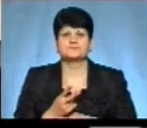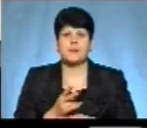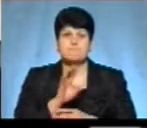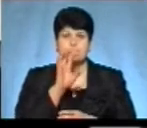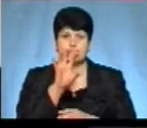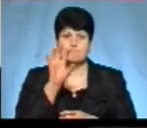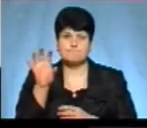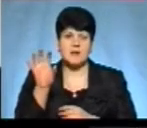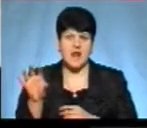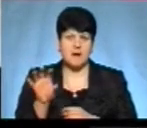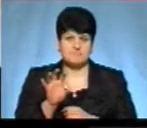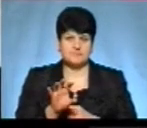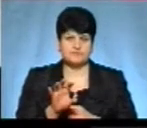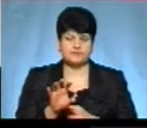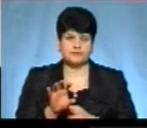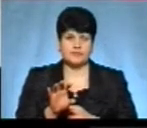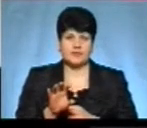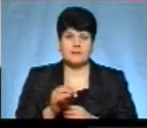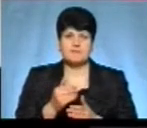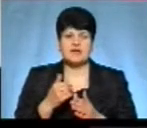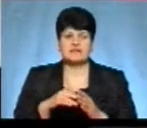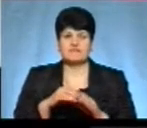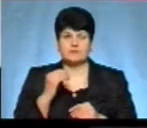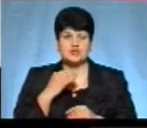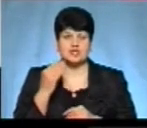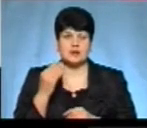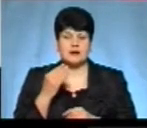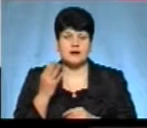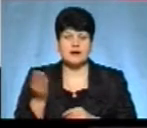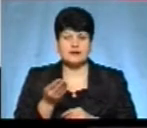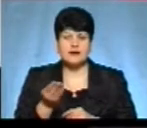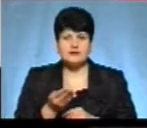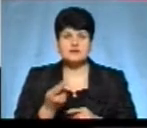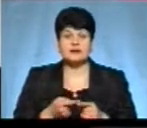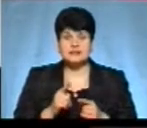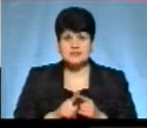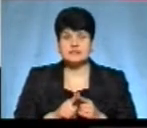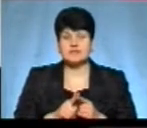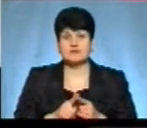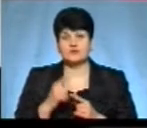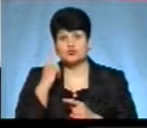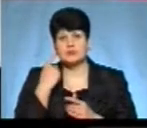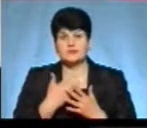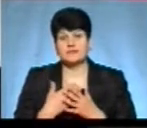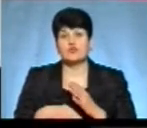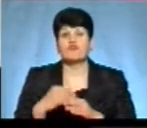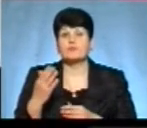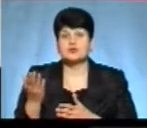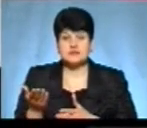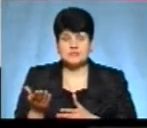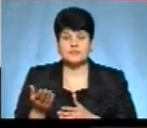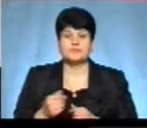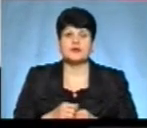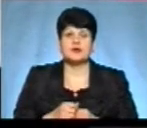плями, скажімо так, на передвиборчій агітації тих чи інших кандидатів. От. Але, напевно, це позиція виборців. Ну і знову ж таки, як я вже зазначав,